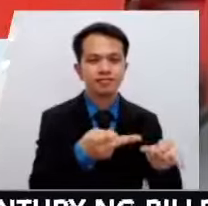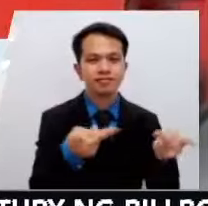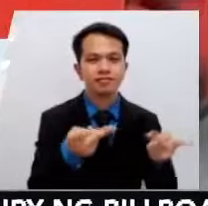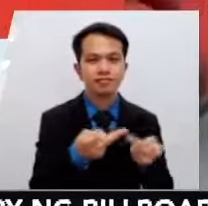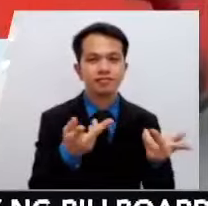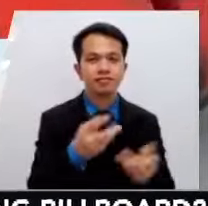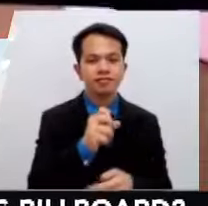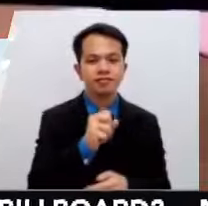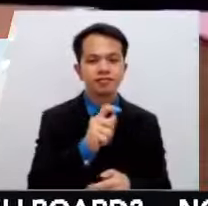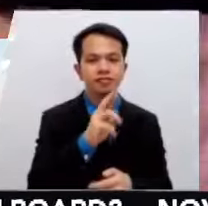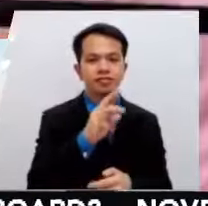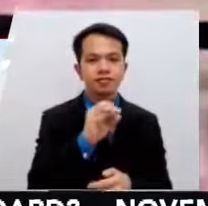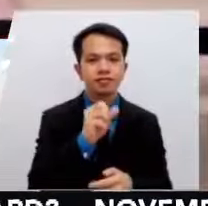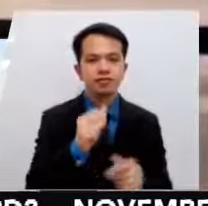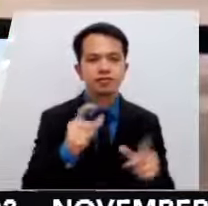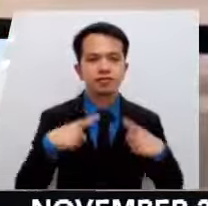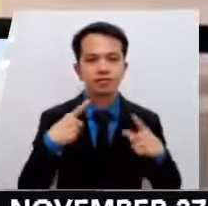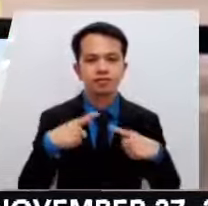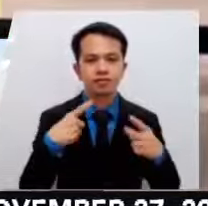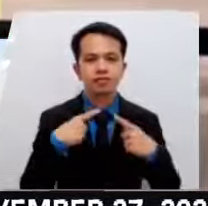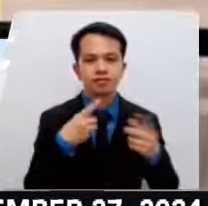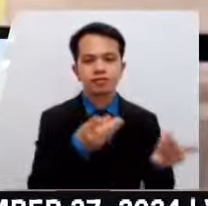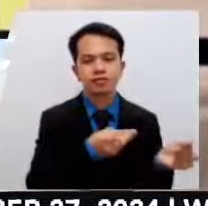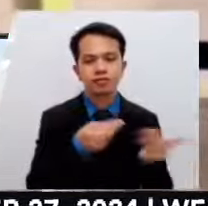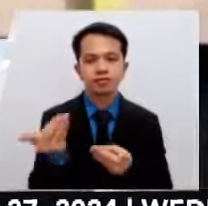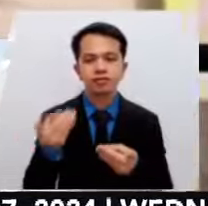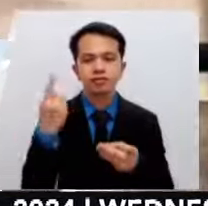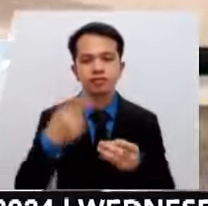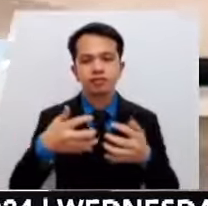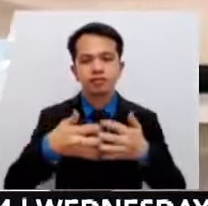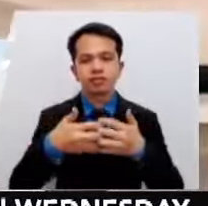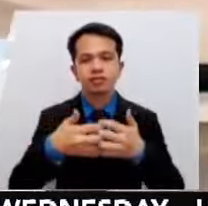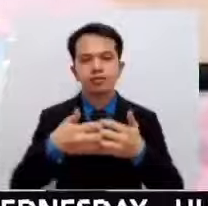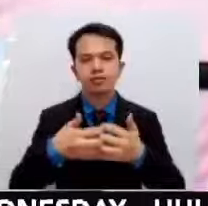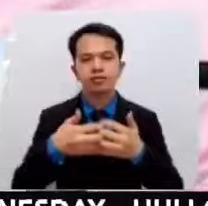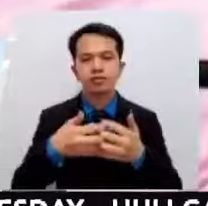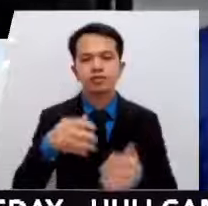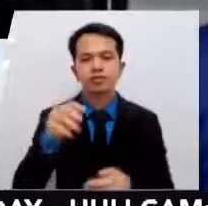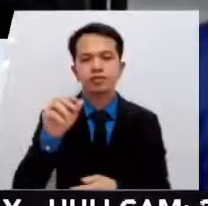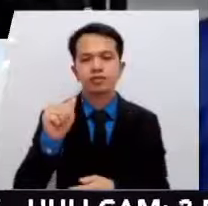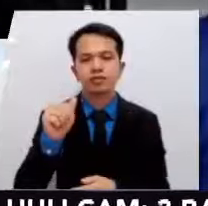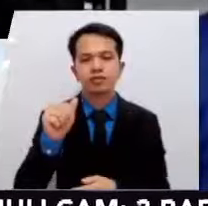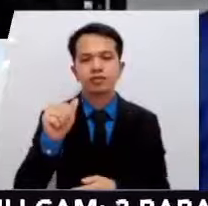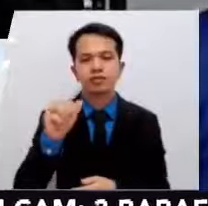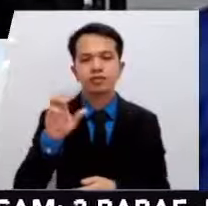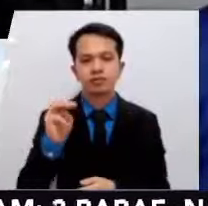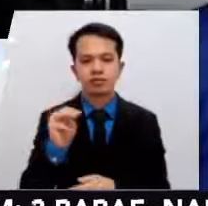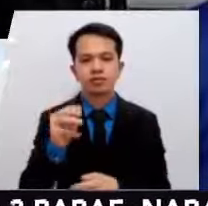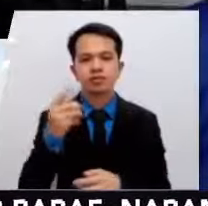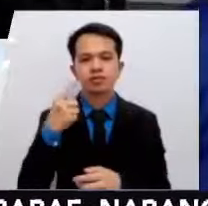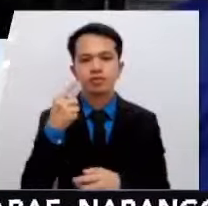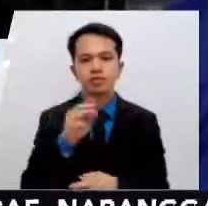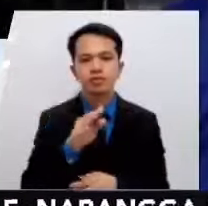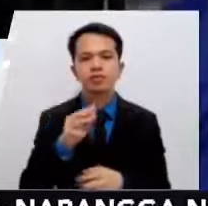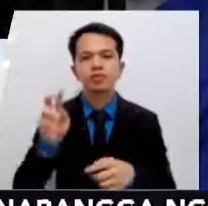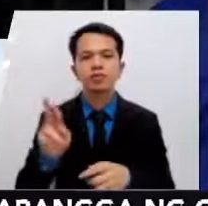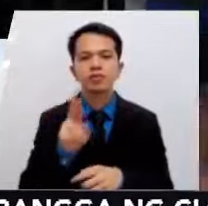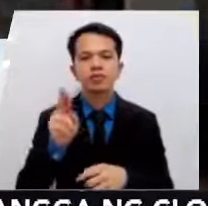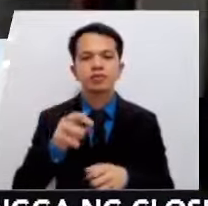pinakahuling batch ng delivery ng automated counting machine o ACM na gagamitin sa eleksyon